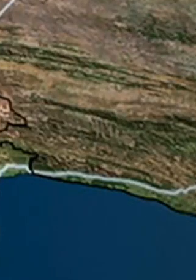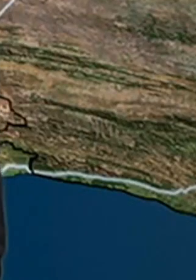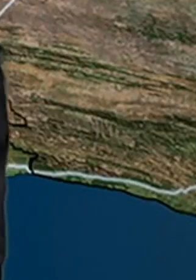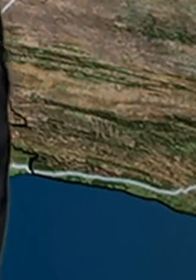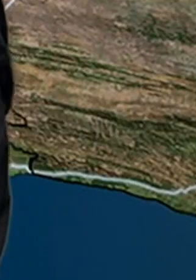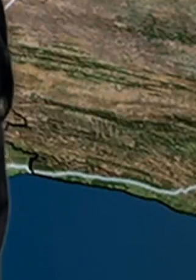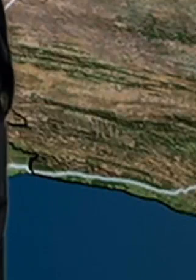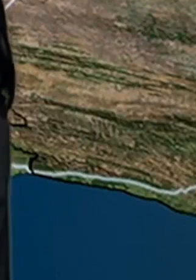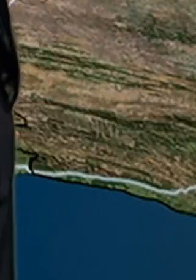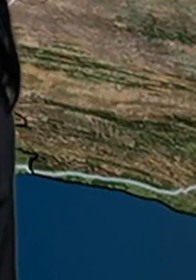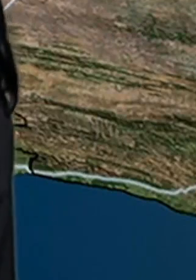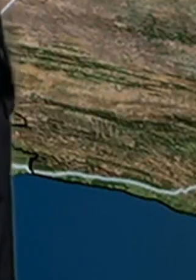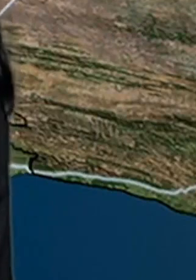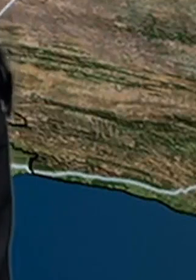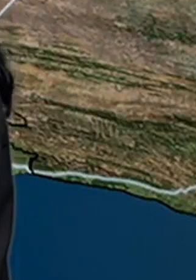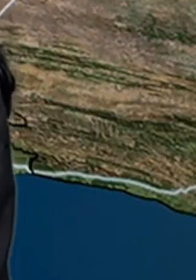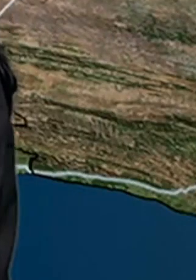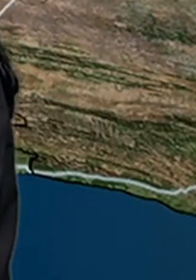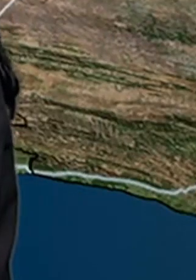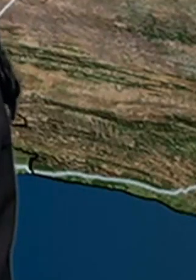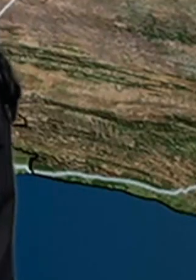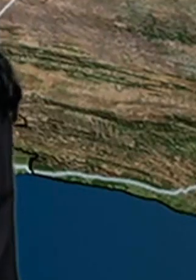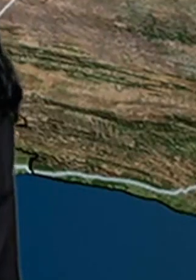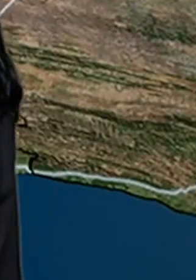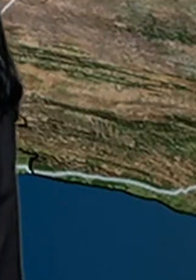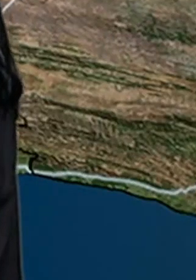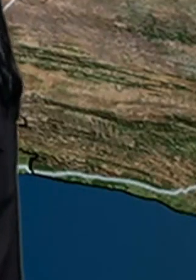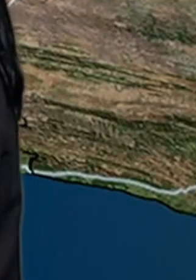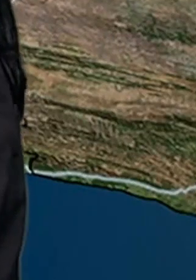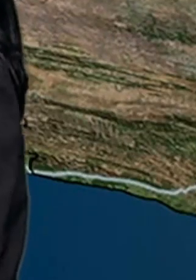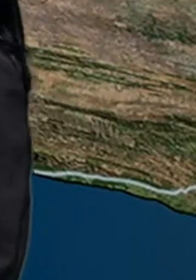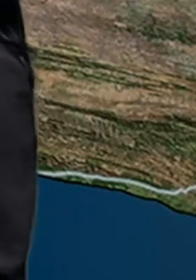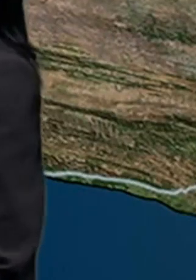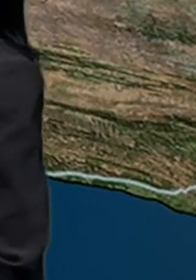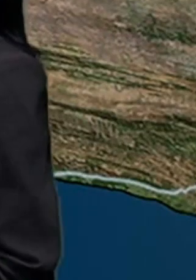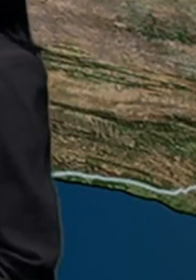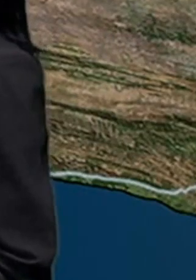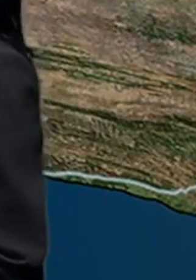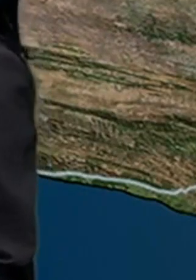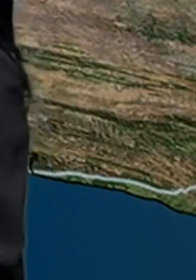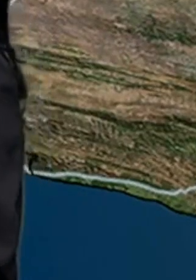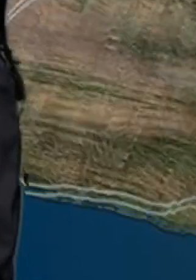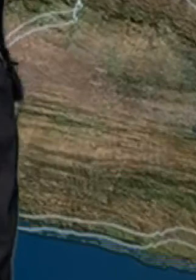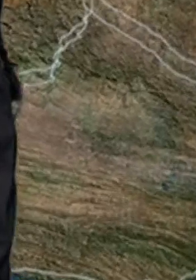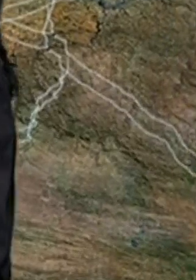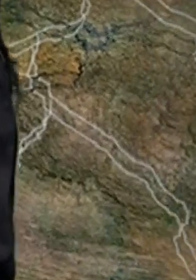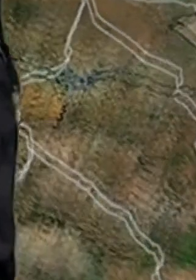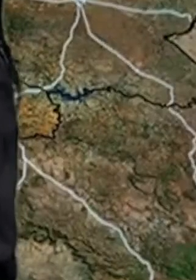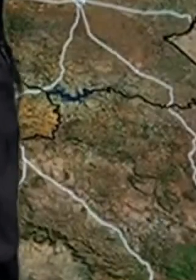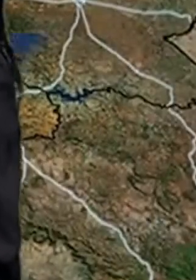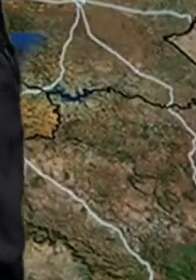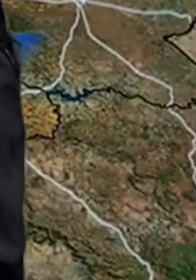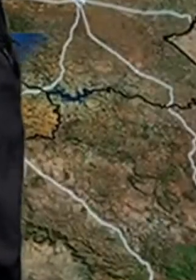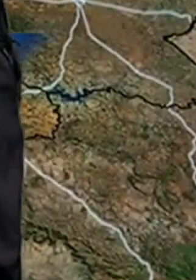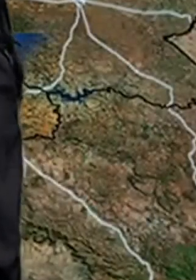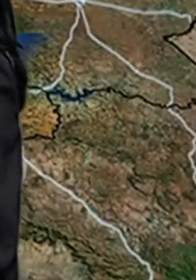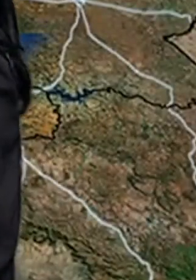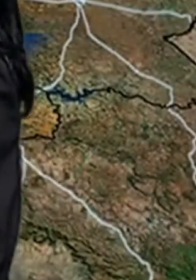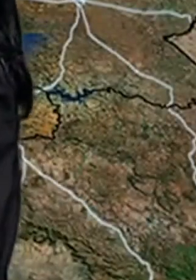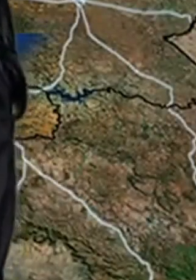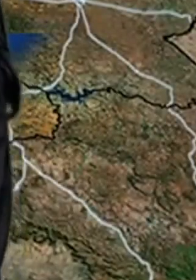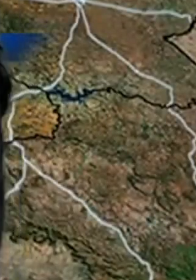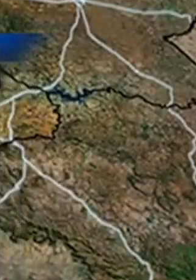14 mo Thapameng Riversdale ka digata di le 9 go a go di le 16 mo Thapameng re lebelela province ya Northern Cape le teng